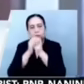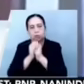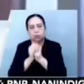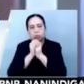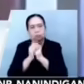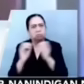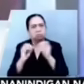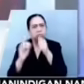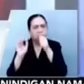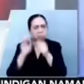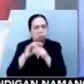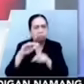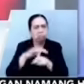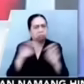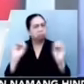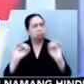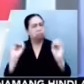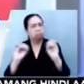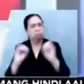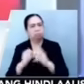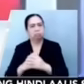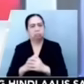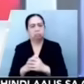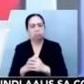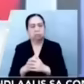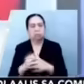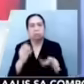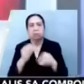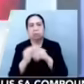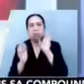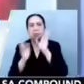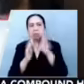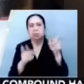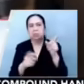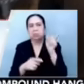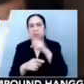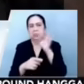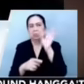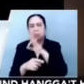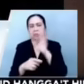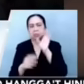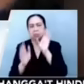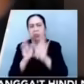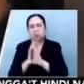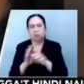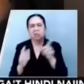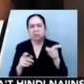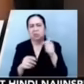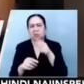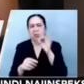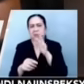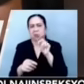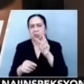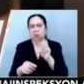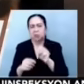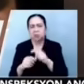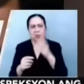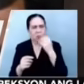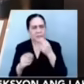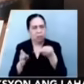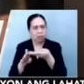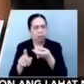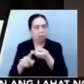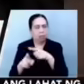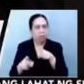sir. Dinugtong lang po yung picture. Ibang picture po yung ginamit. Sino pong fake news? Ibang picture ginamit, basement po yun,